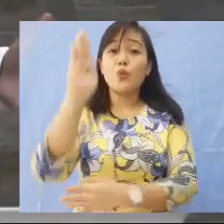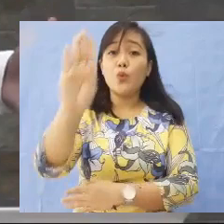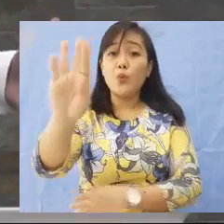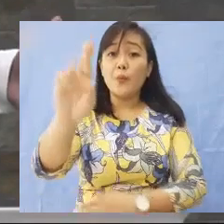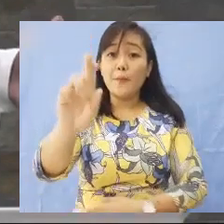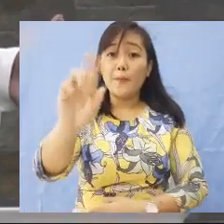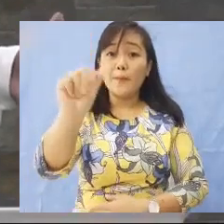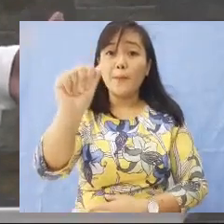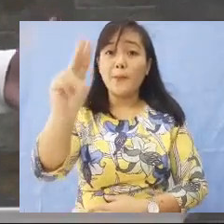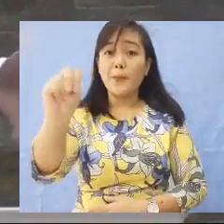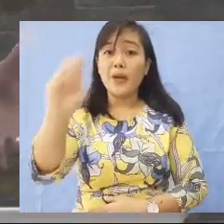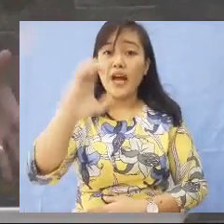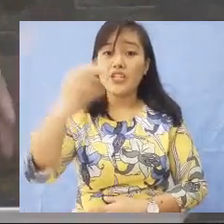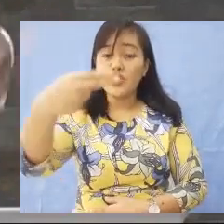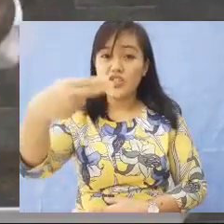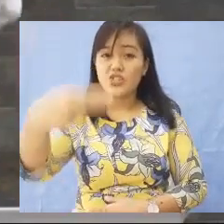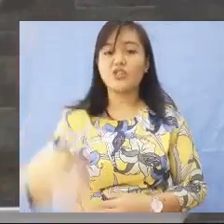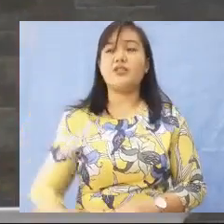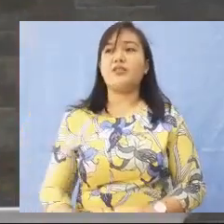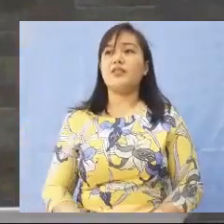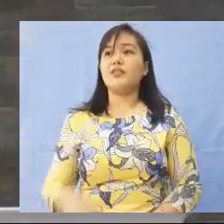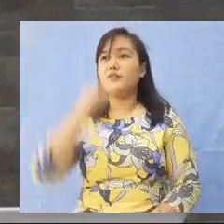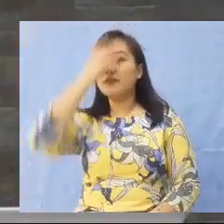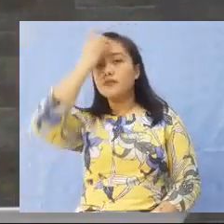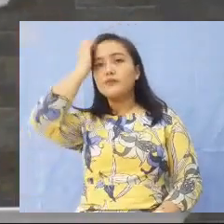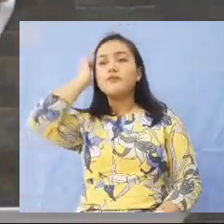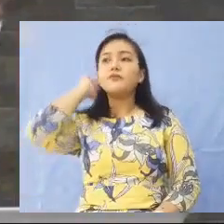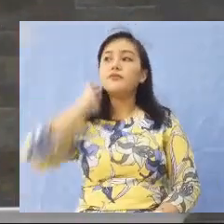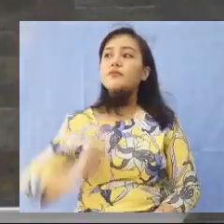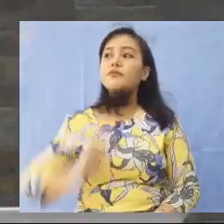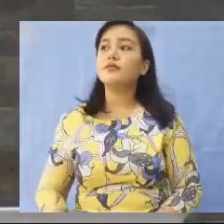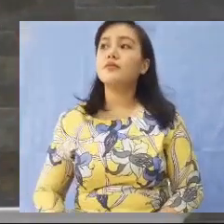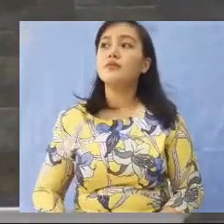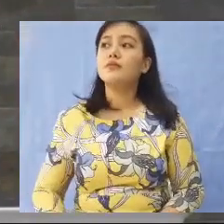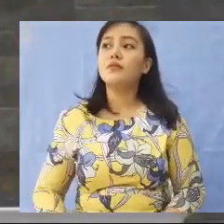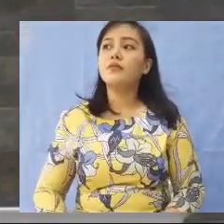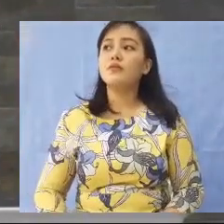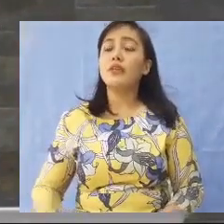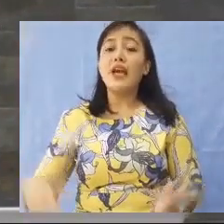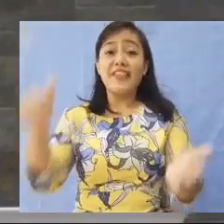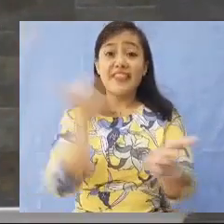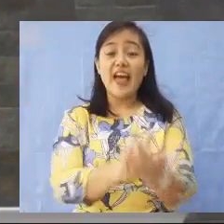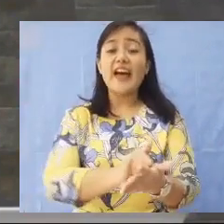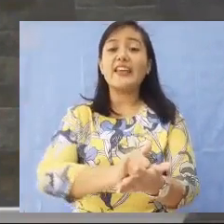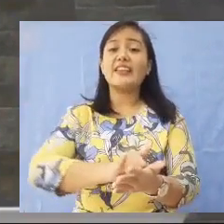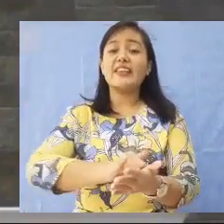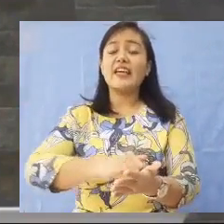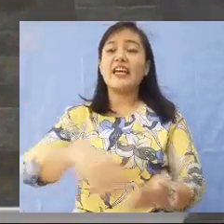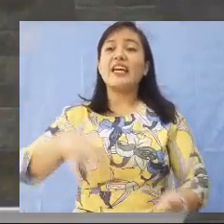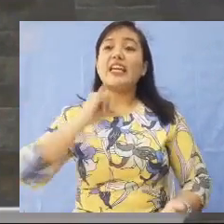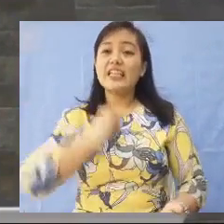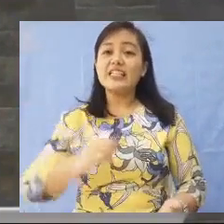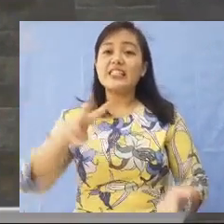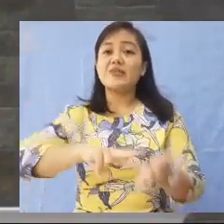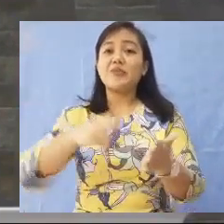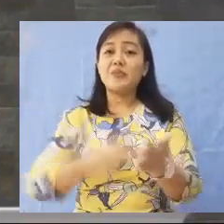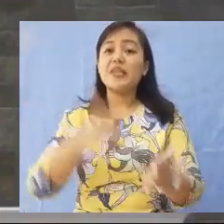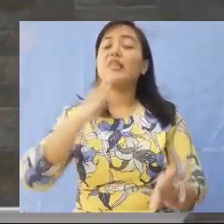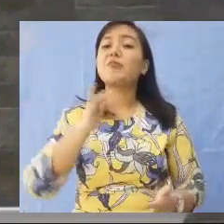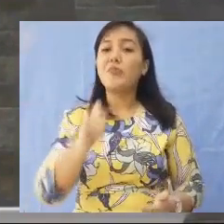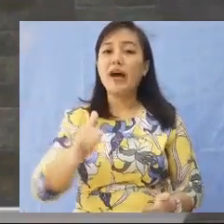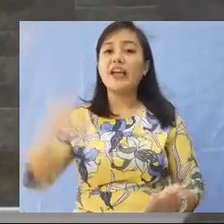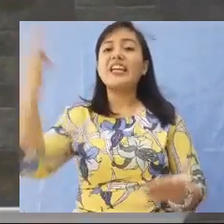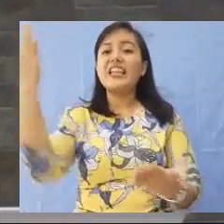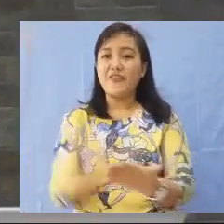Nakita niyo po ba yan? That's the meaning of refreshment, refreshing. Alam niyo po ibig sabihin ng refreshing?